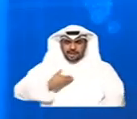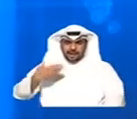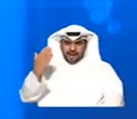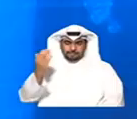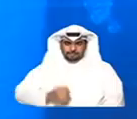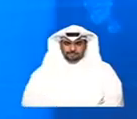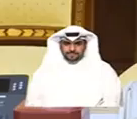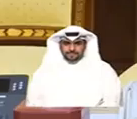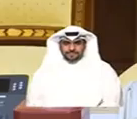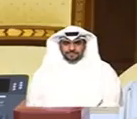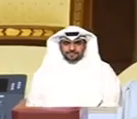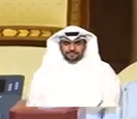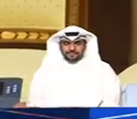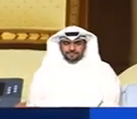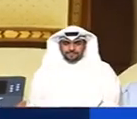العسعوسي.